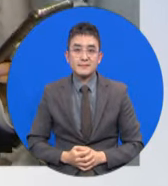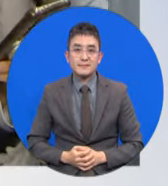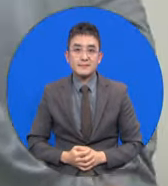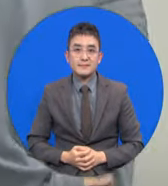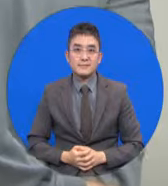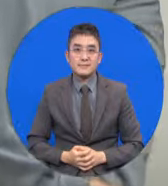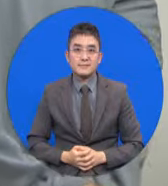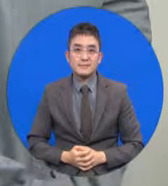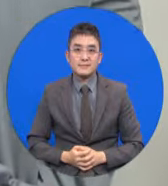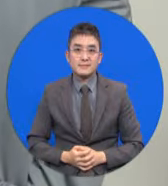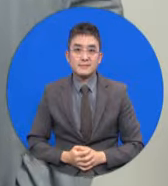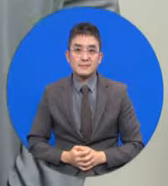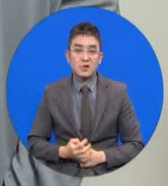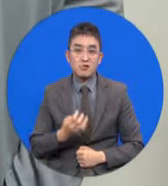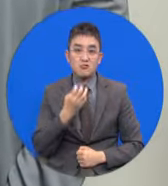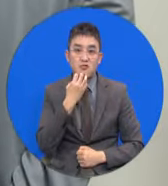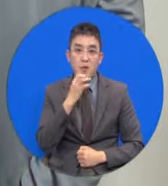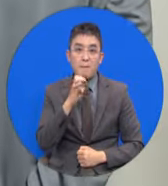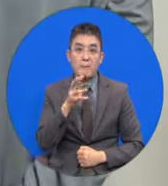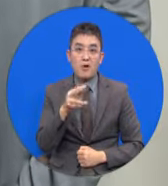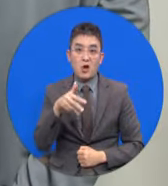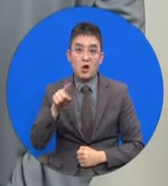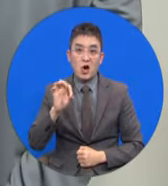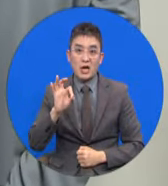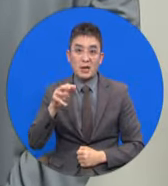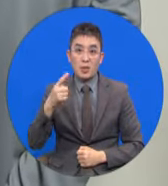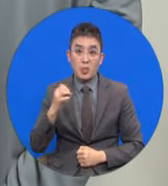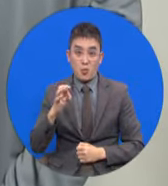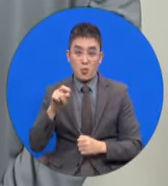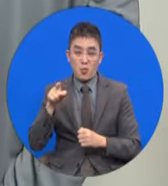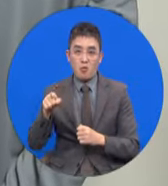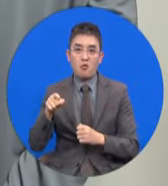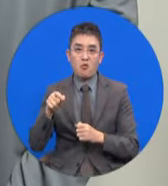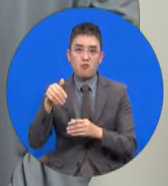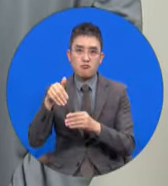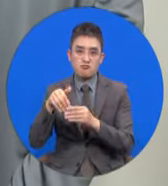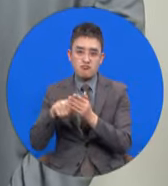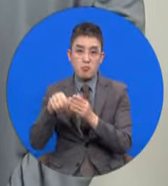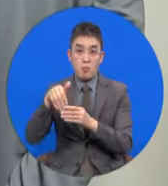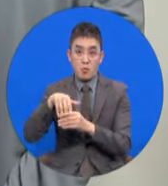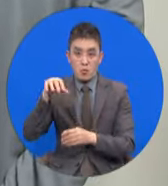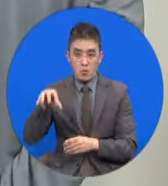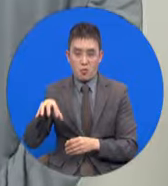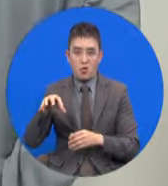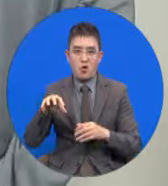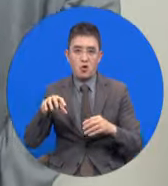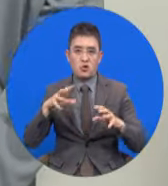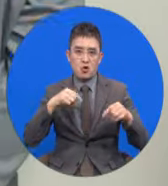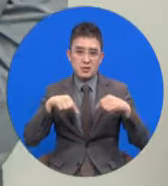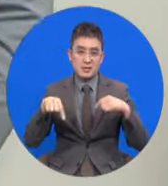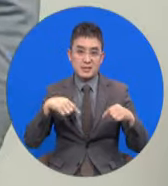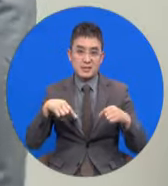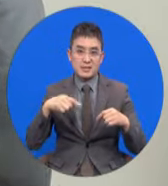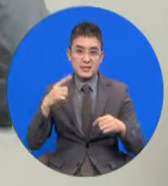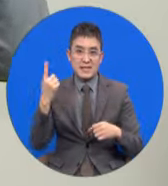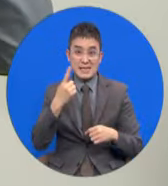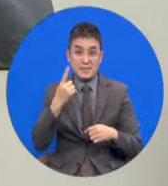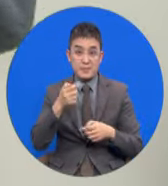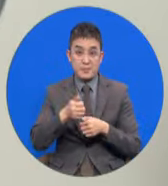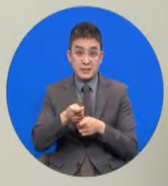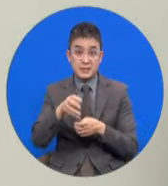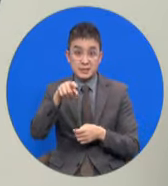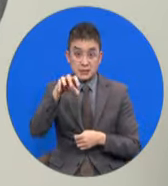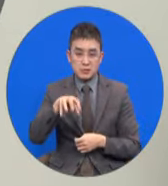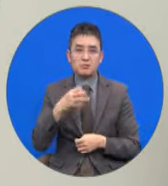네, 저는 서울 평창동의 한 투표소에 나와 있습니다. 대한민국 정치 1번지로 꼽히는 곳이 바로 이곳 서울